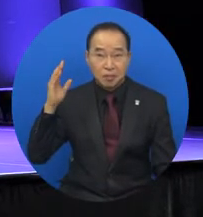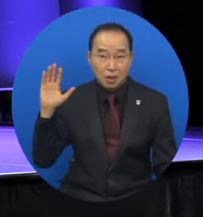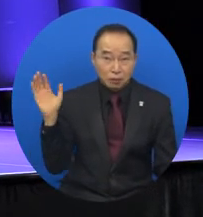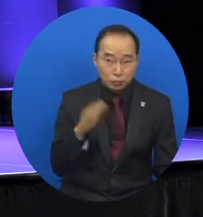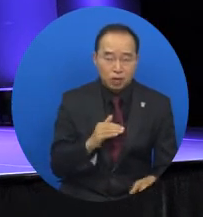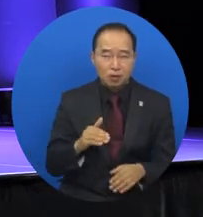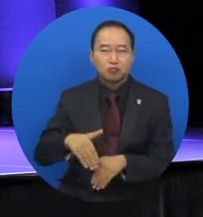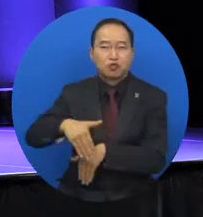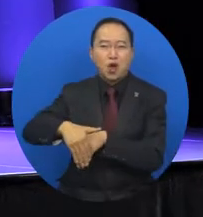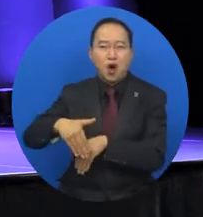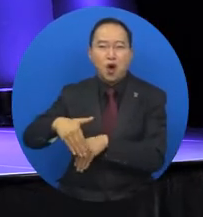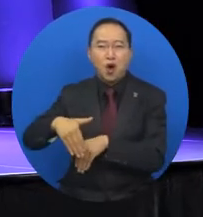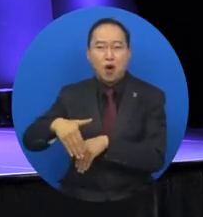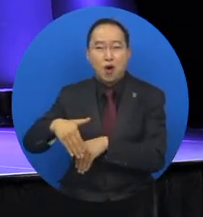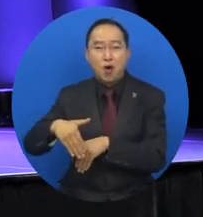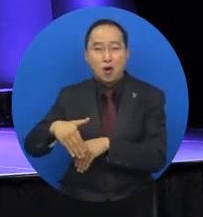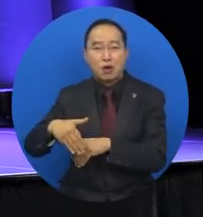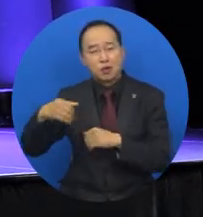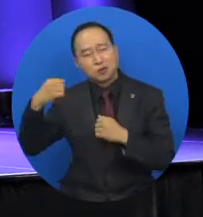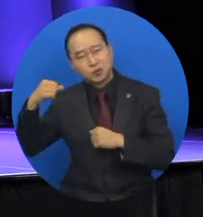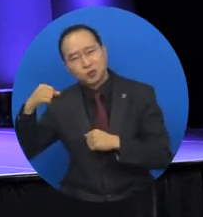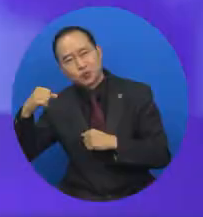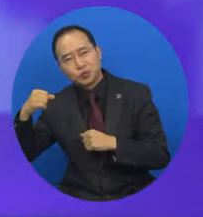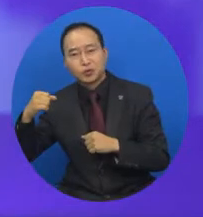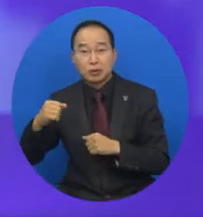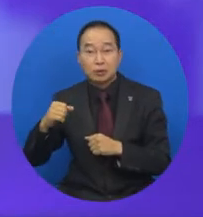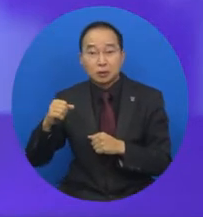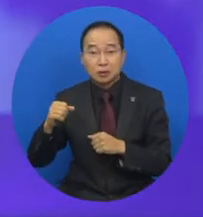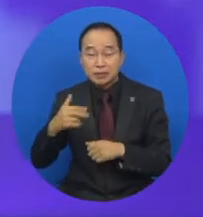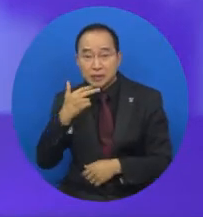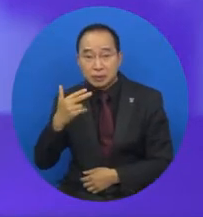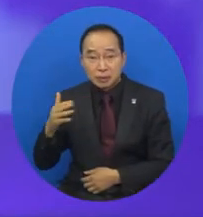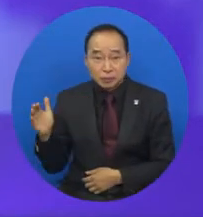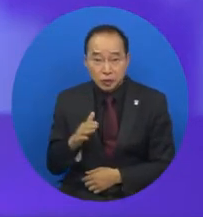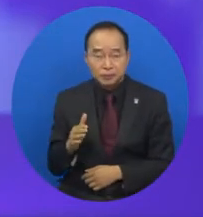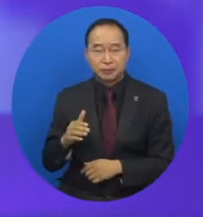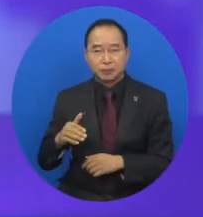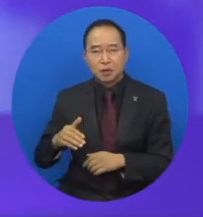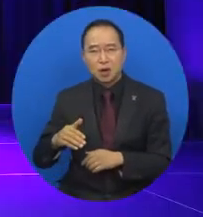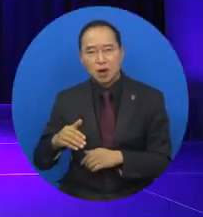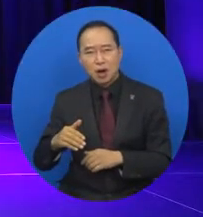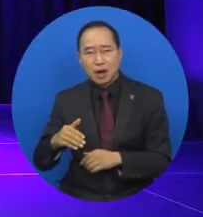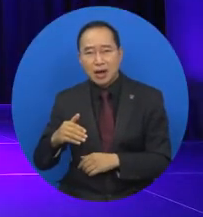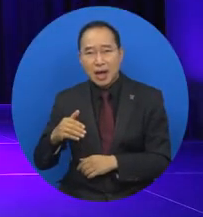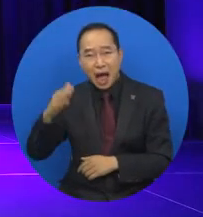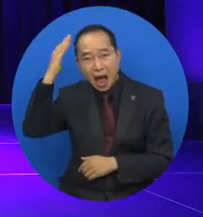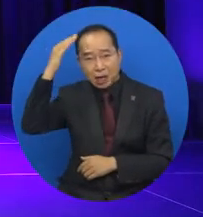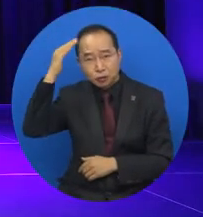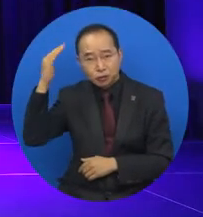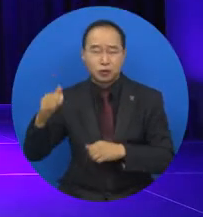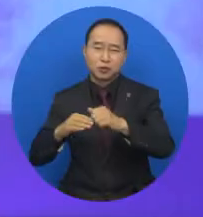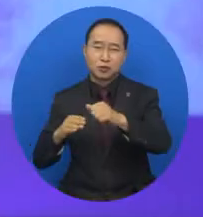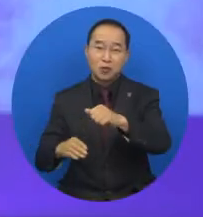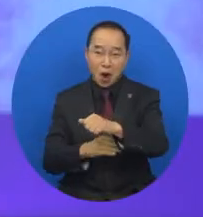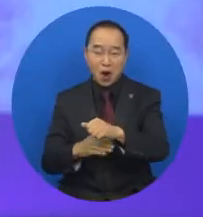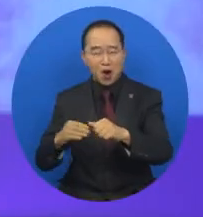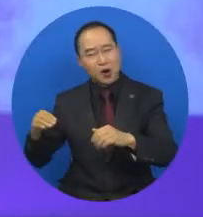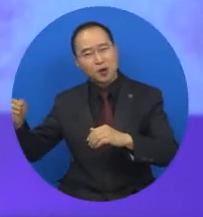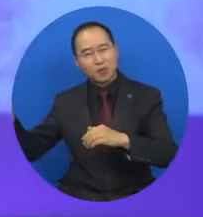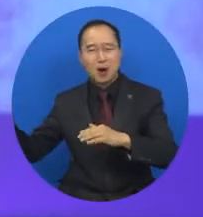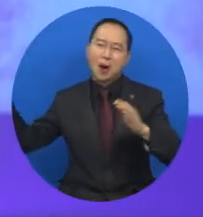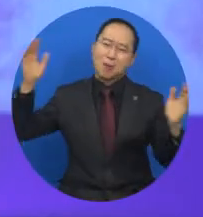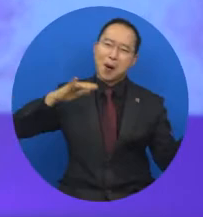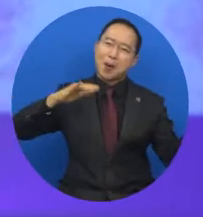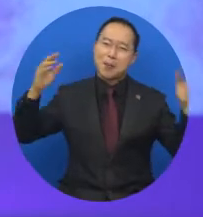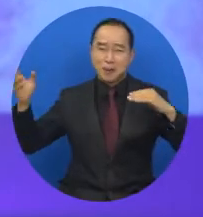저는 어릴 때부터 무용을 시작해 왔습니다. 7살 때부터 한국무용으로 발을 이렇게 뗐고요.